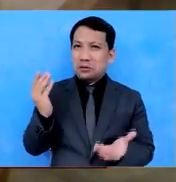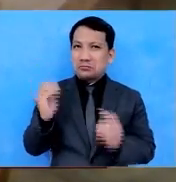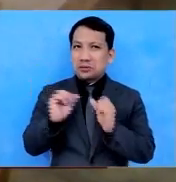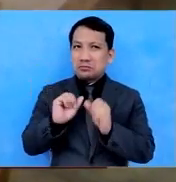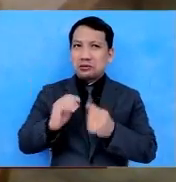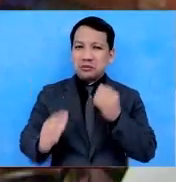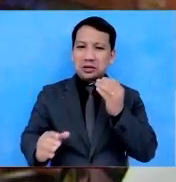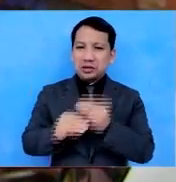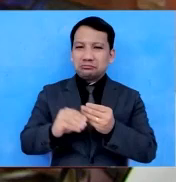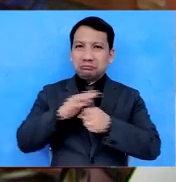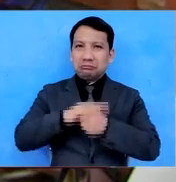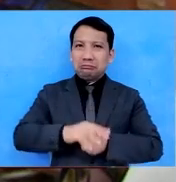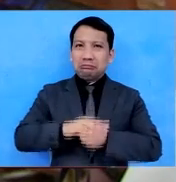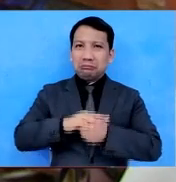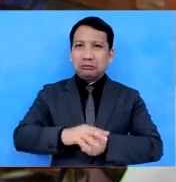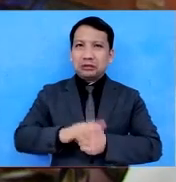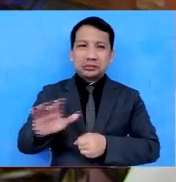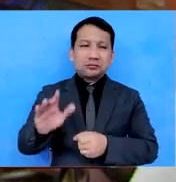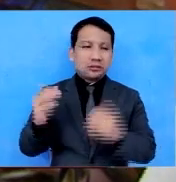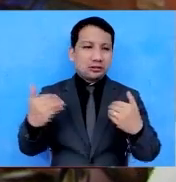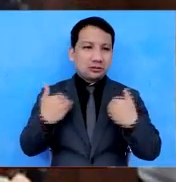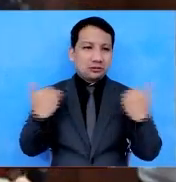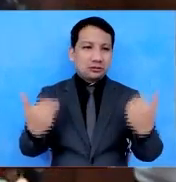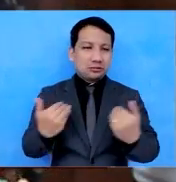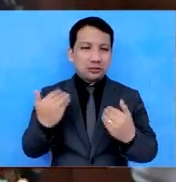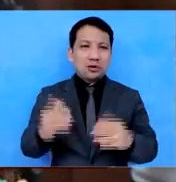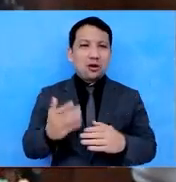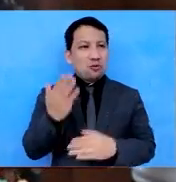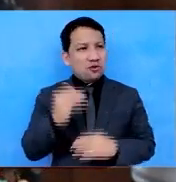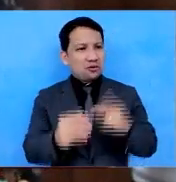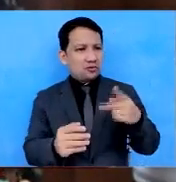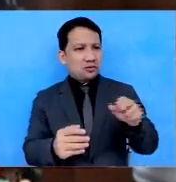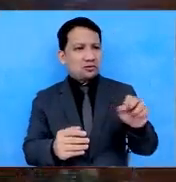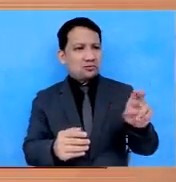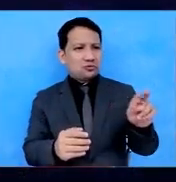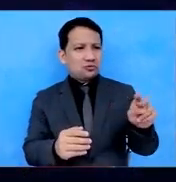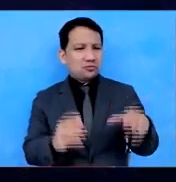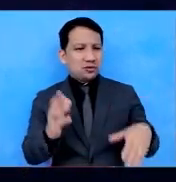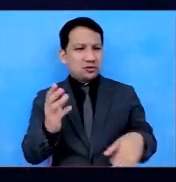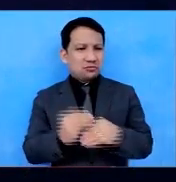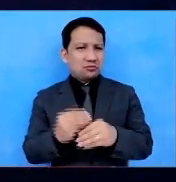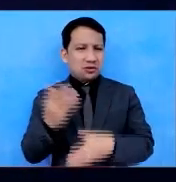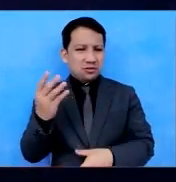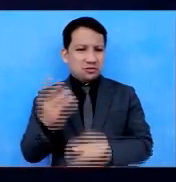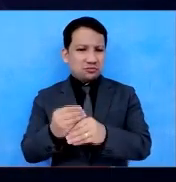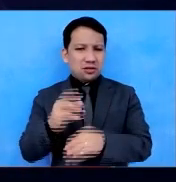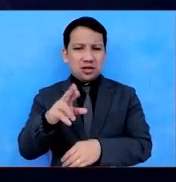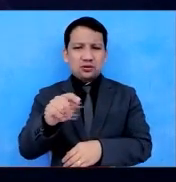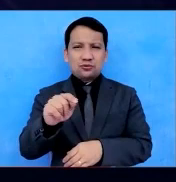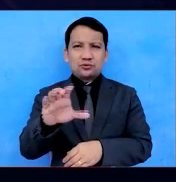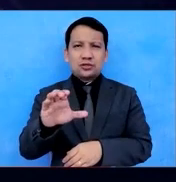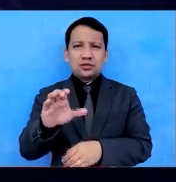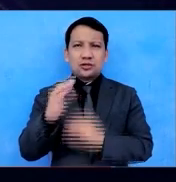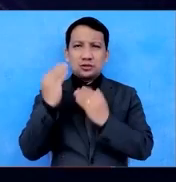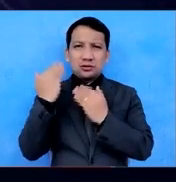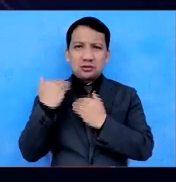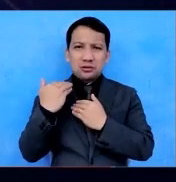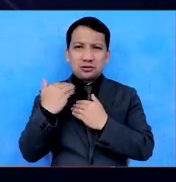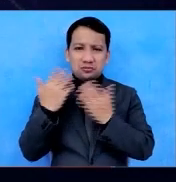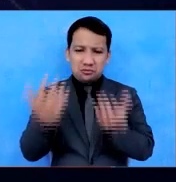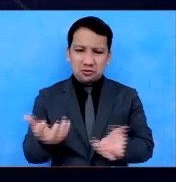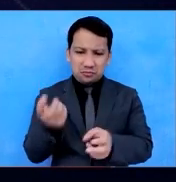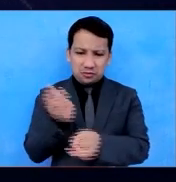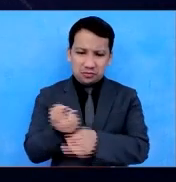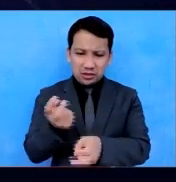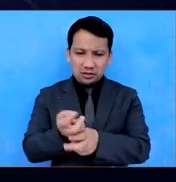sa kabataan yan. Nag-K-12 na nga raw, may mandatory ROTC pa. It will burden your education